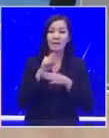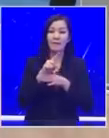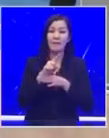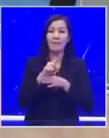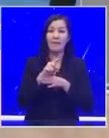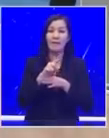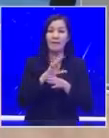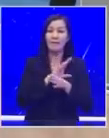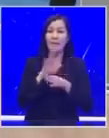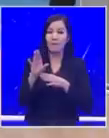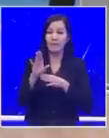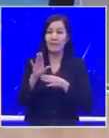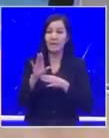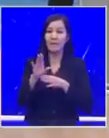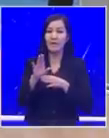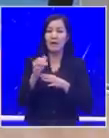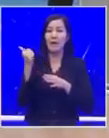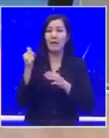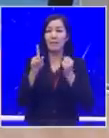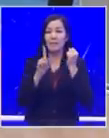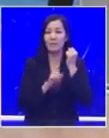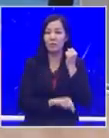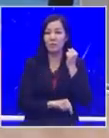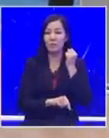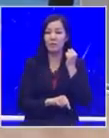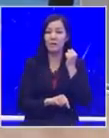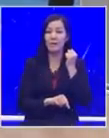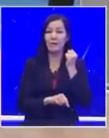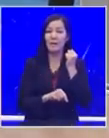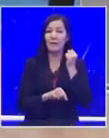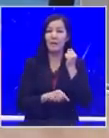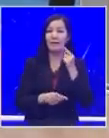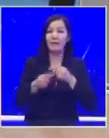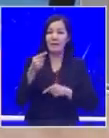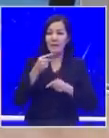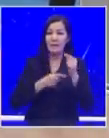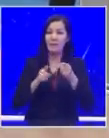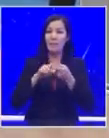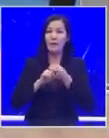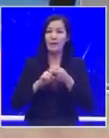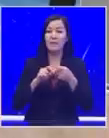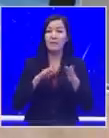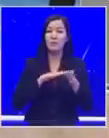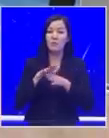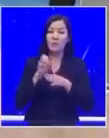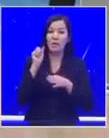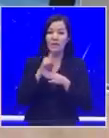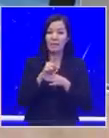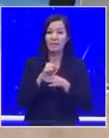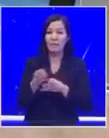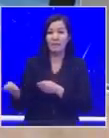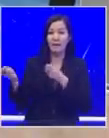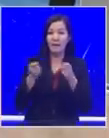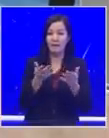оқушыларға таратып беретті. Аптаның соңында осы оқушылардан кер байланыс орындаған тапсырмаларын алып